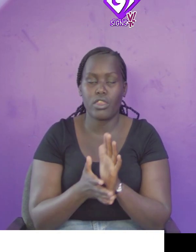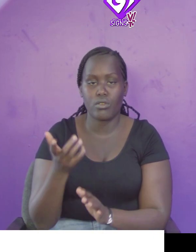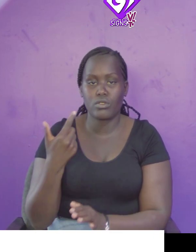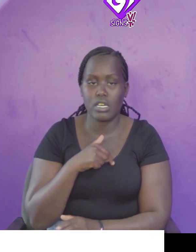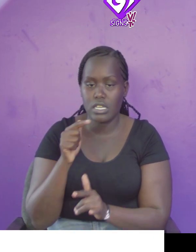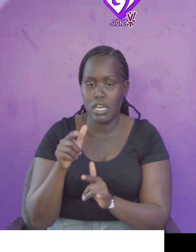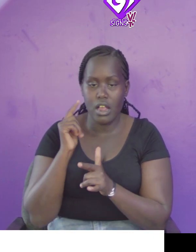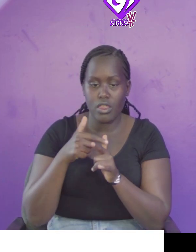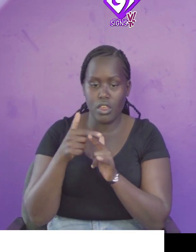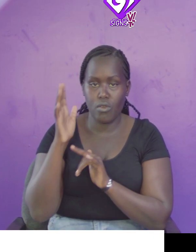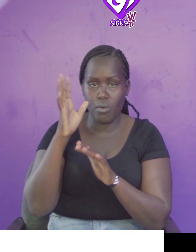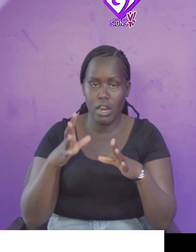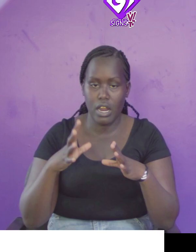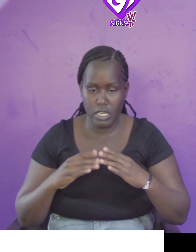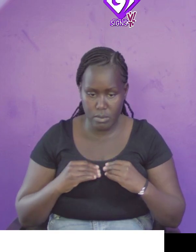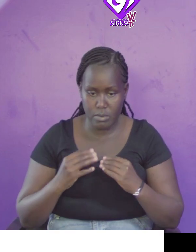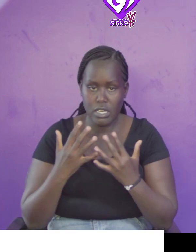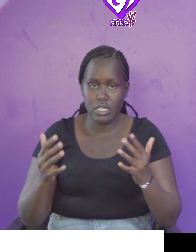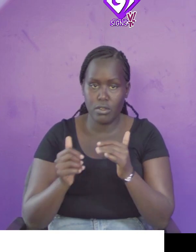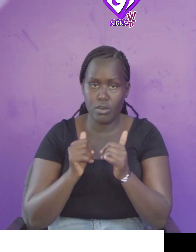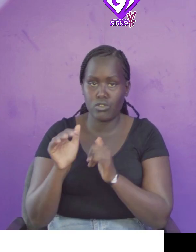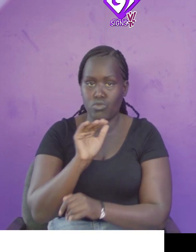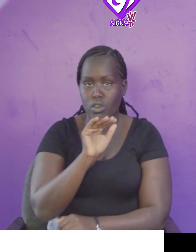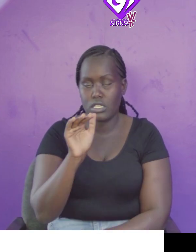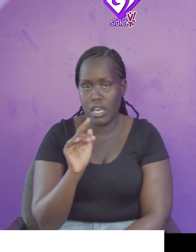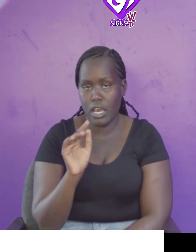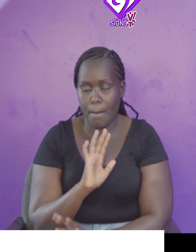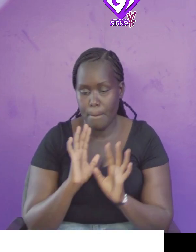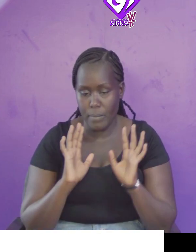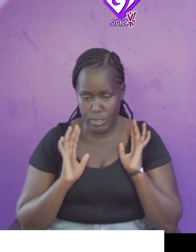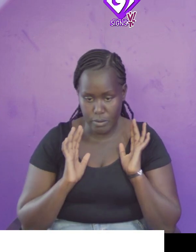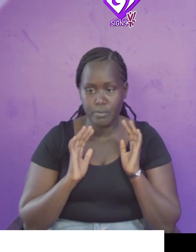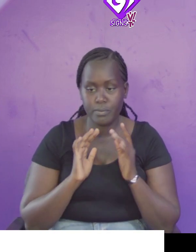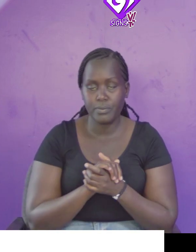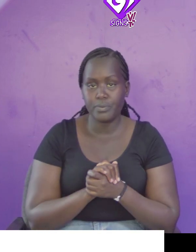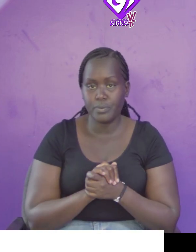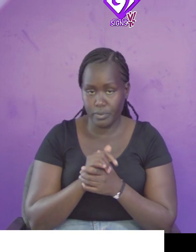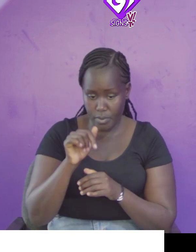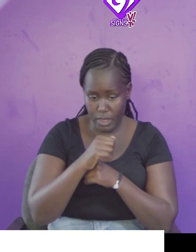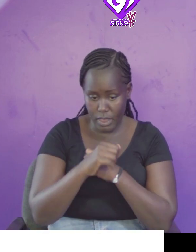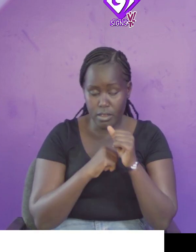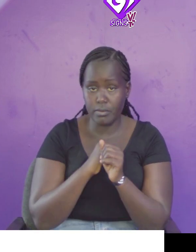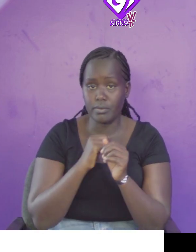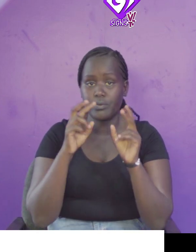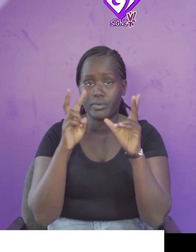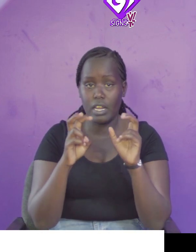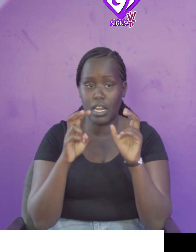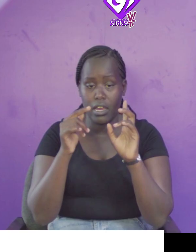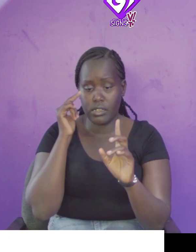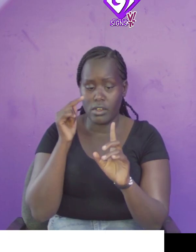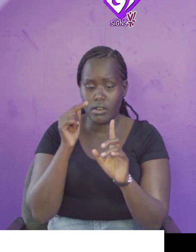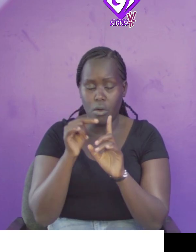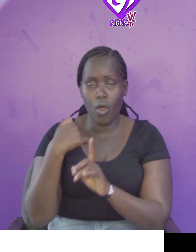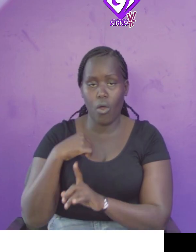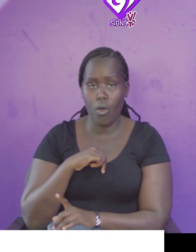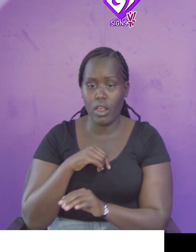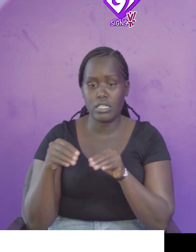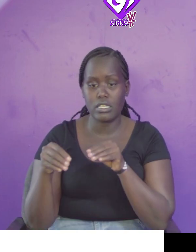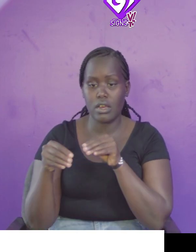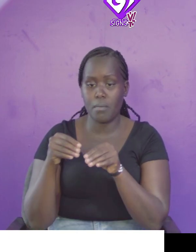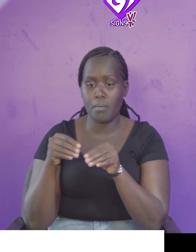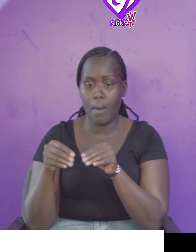nalo. Hilo tu ndio kitu ambacho tunaomba. Tukiwekeza theme ya mwaka huu imeweza kutulenga sisi kama walemavu direct,